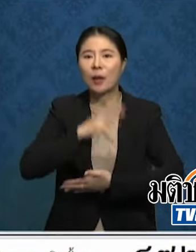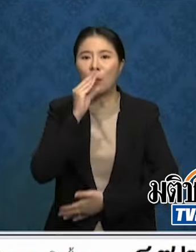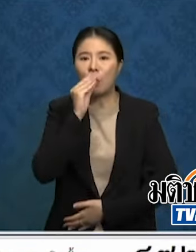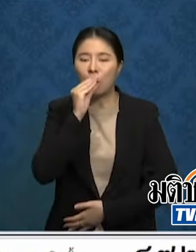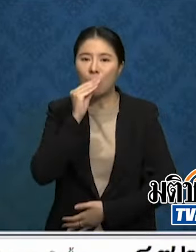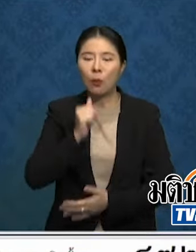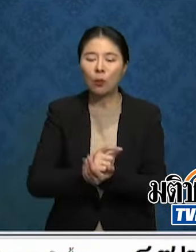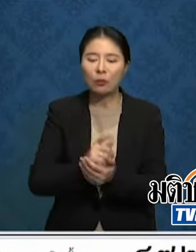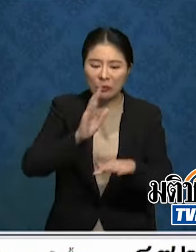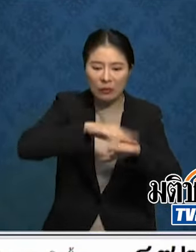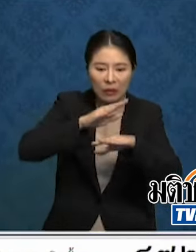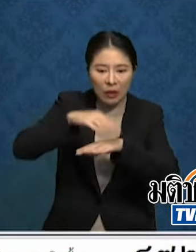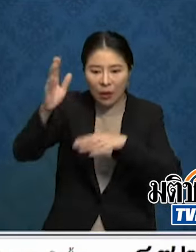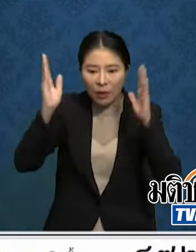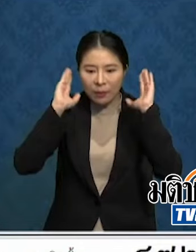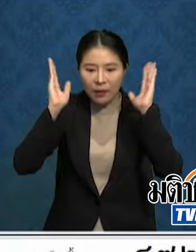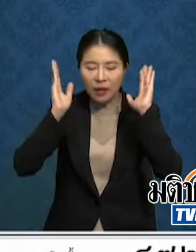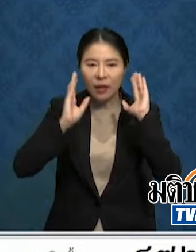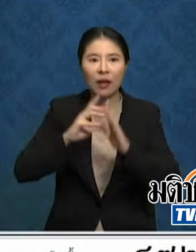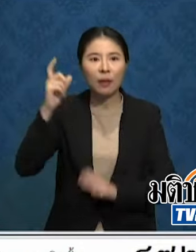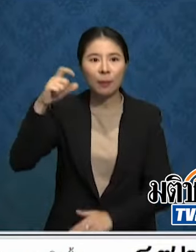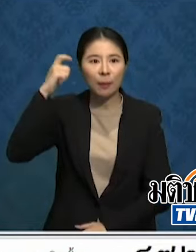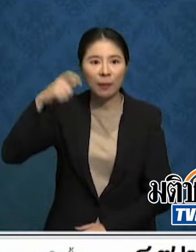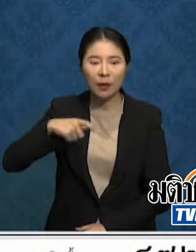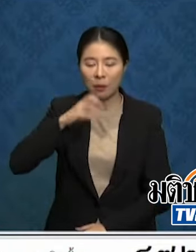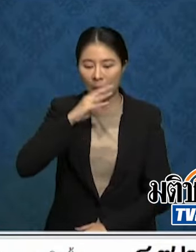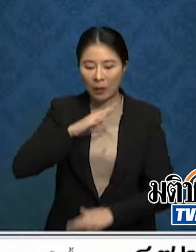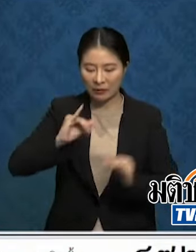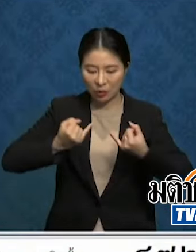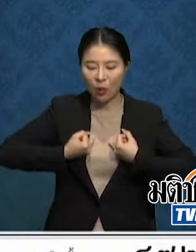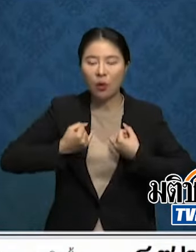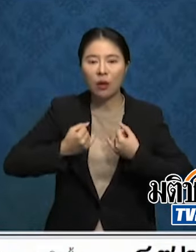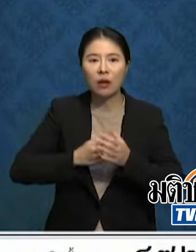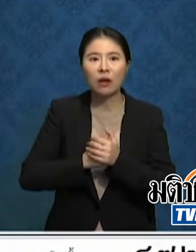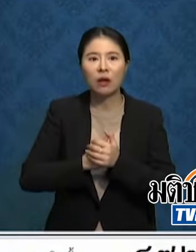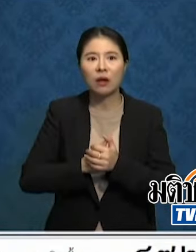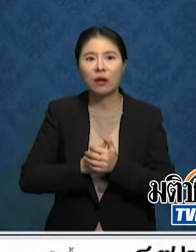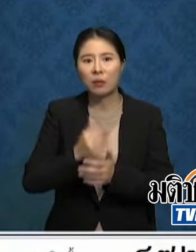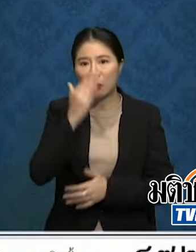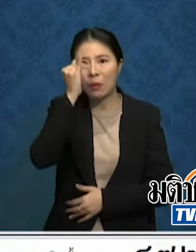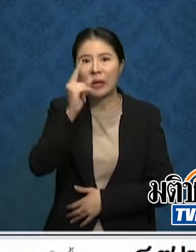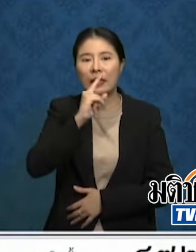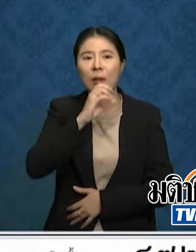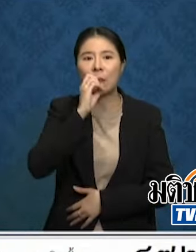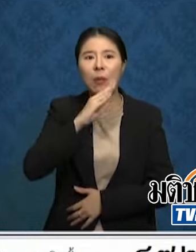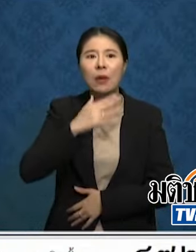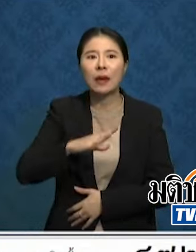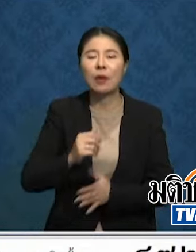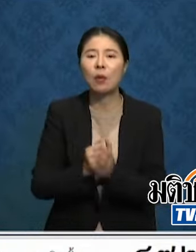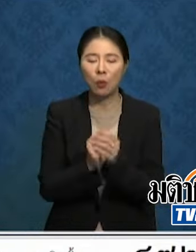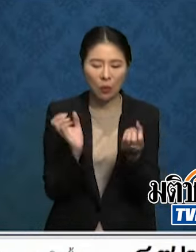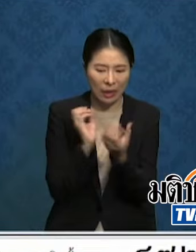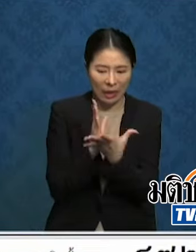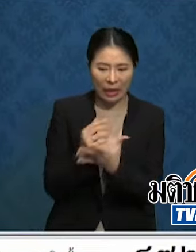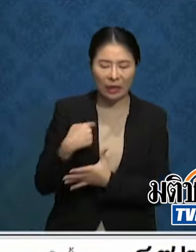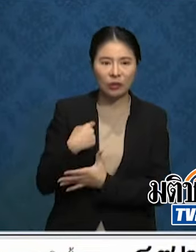เนี่ยเป็นเจ้าของแผงหรือว่าเป็นลูกจ้างนะคะคนไทยบอกดิฉันว่าไม่กล้าตอบค่ะเพราะว่าบอกไปแล้วกลัวที่จะเดือดร้อน